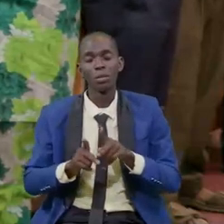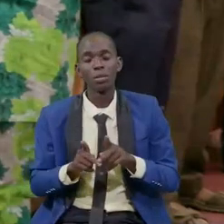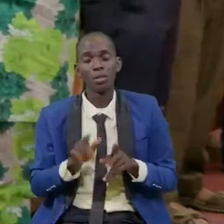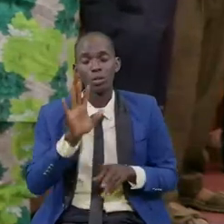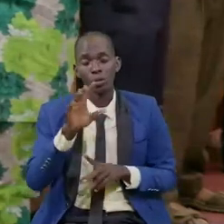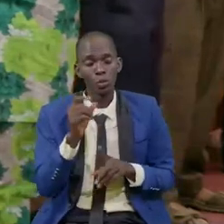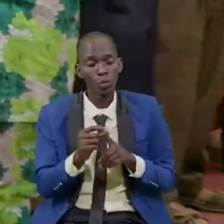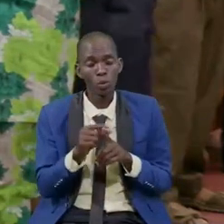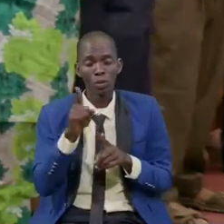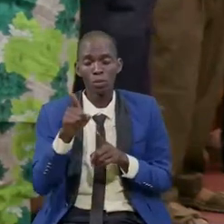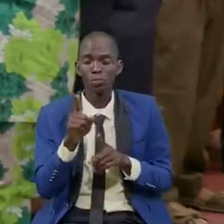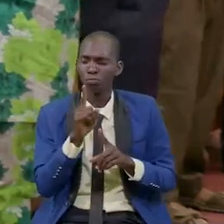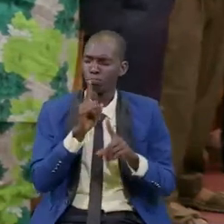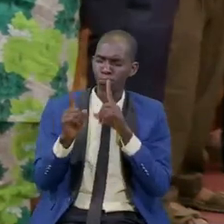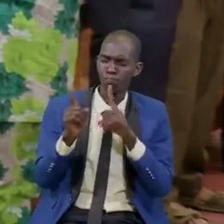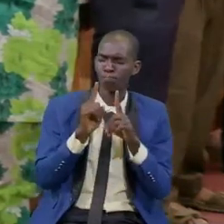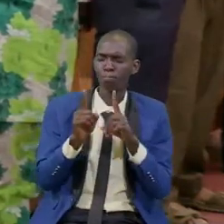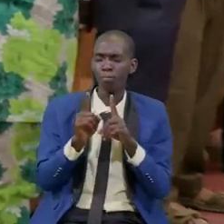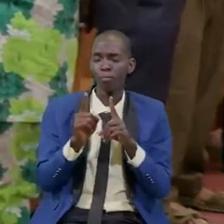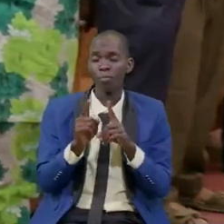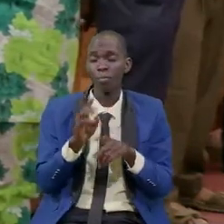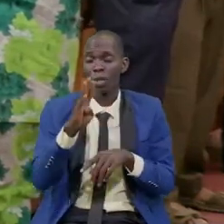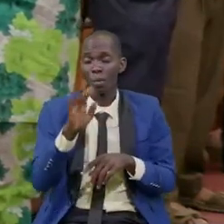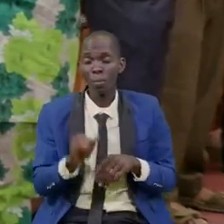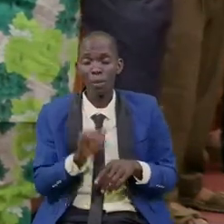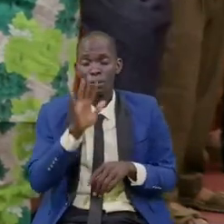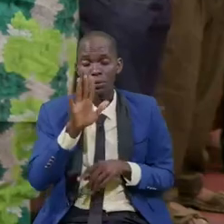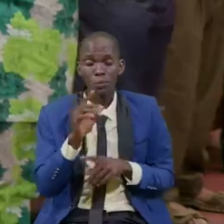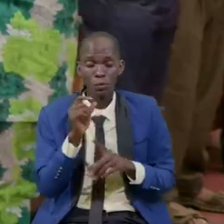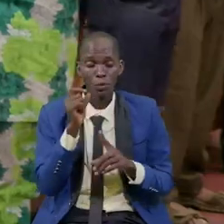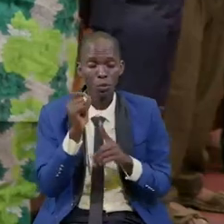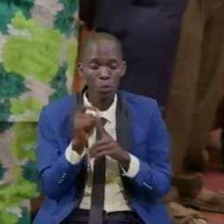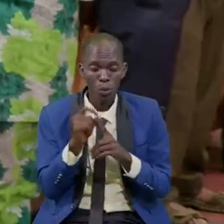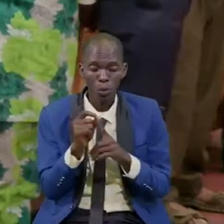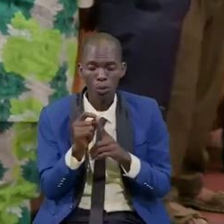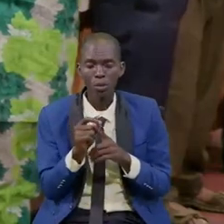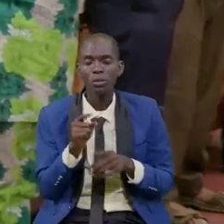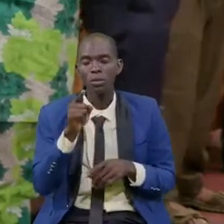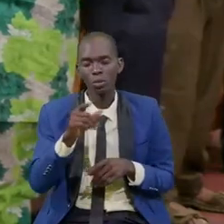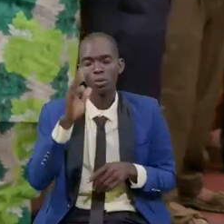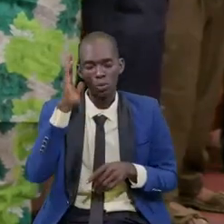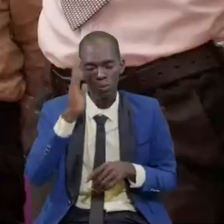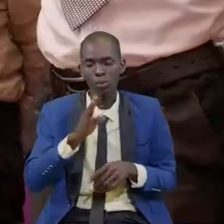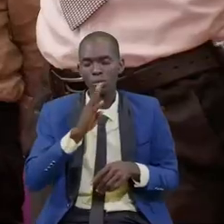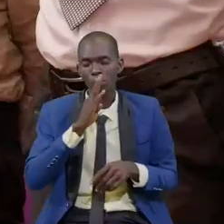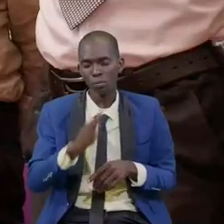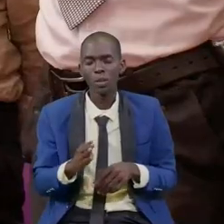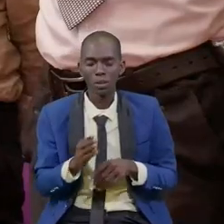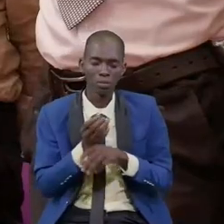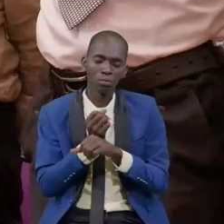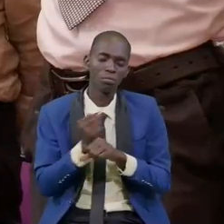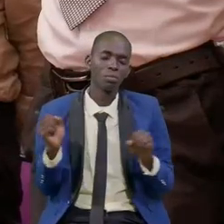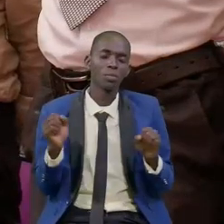disons, que nous proférons, sont des paroles de vérité? Par votre parole, vous